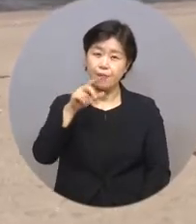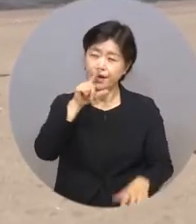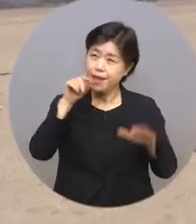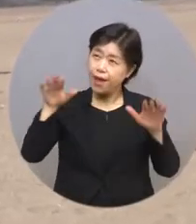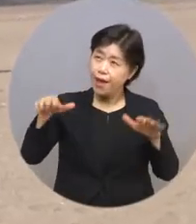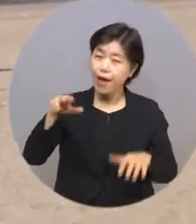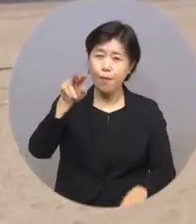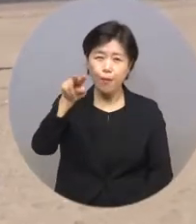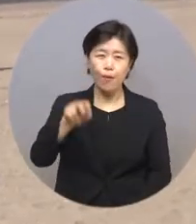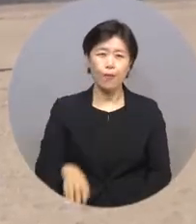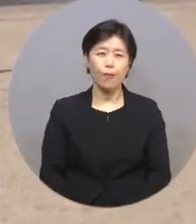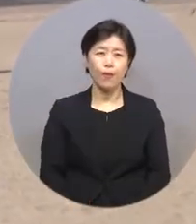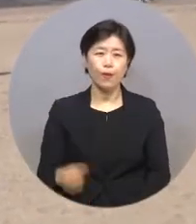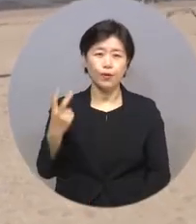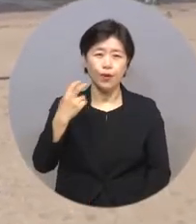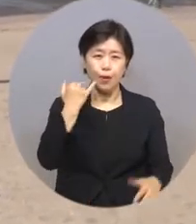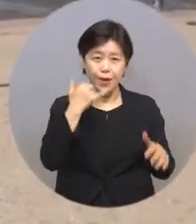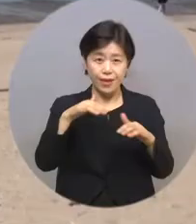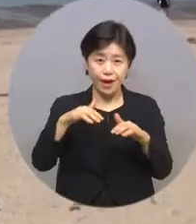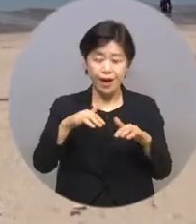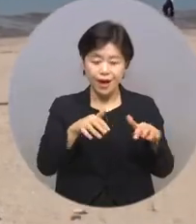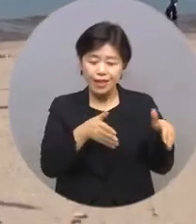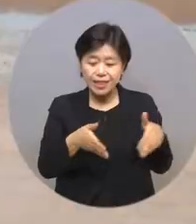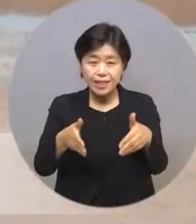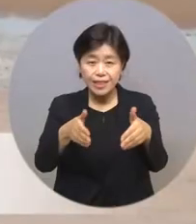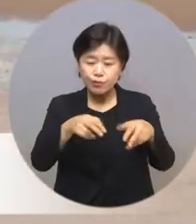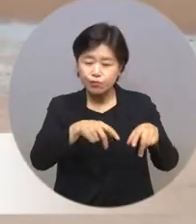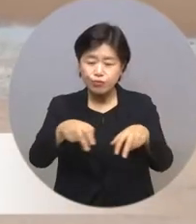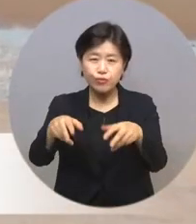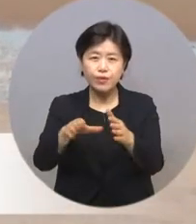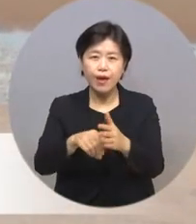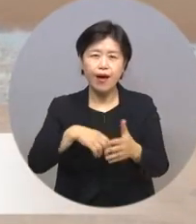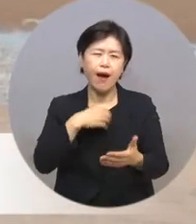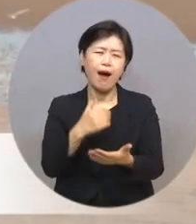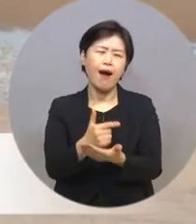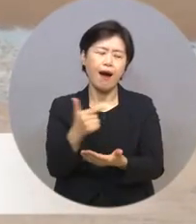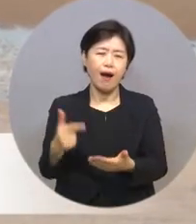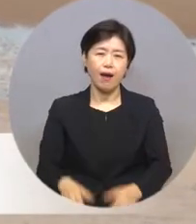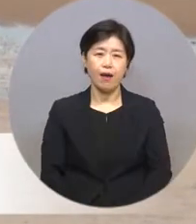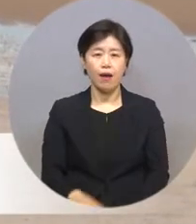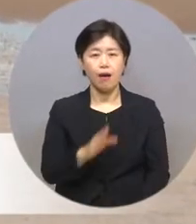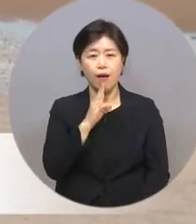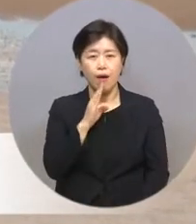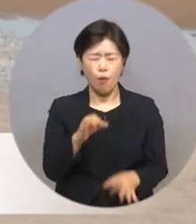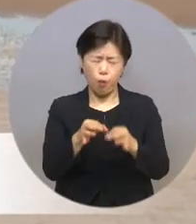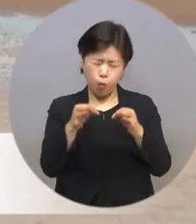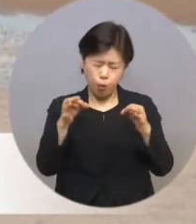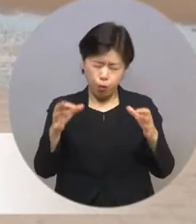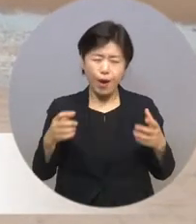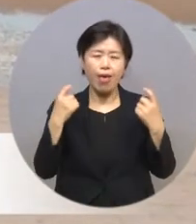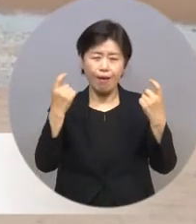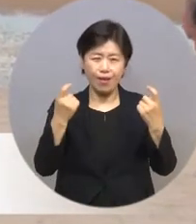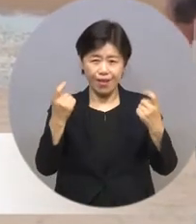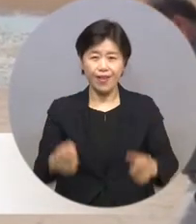바다위로 만들어진 길을 걸으며 감동합니다 진짜 굉장히 오랜만에 나왔습니다